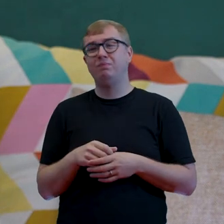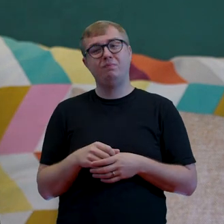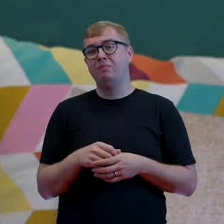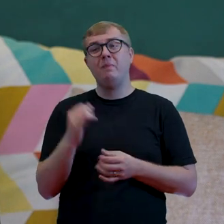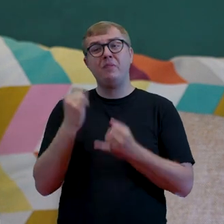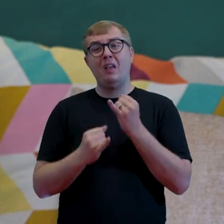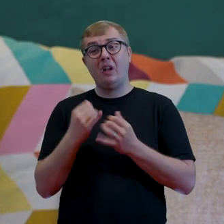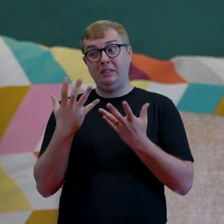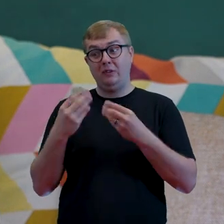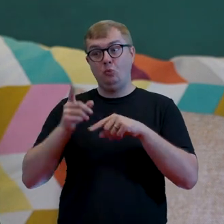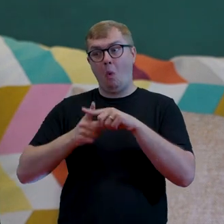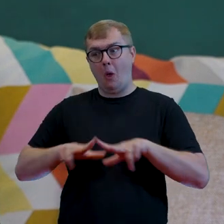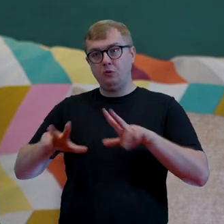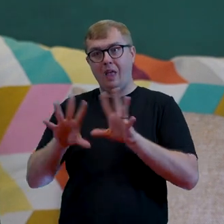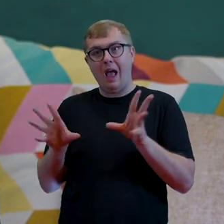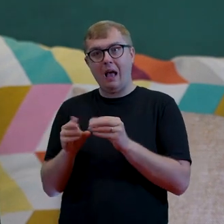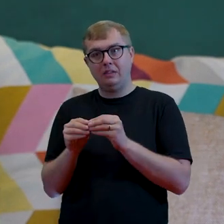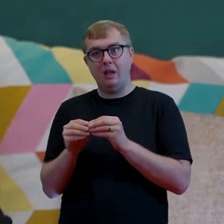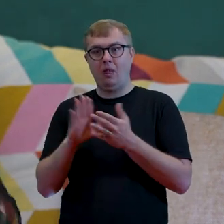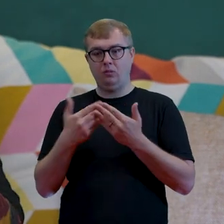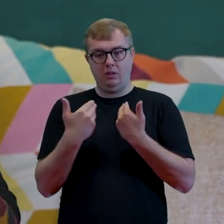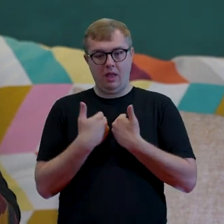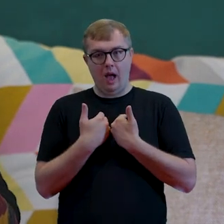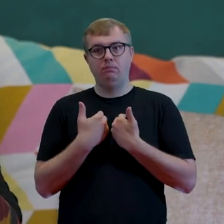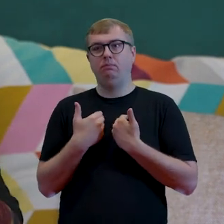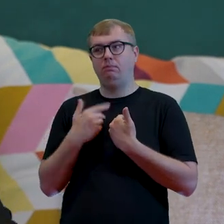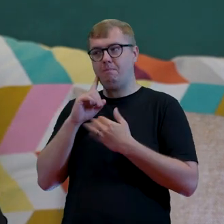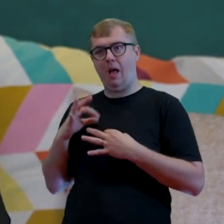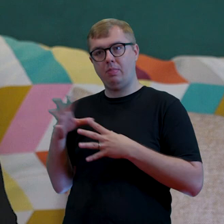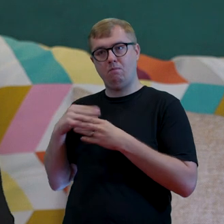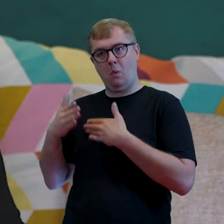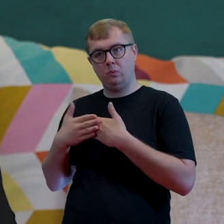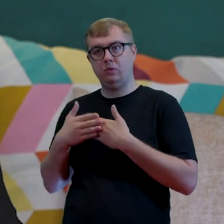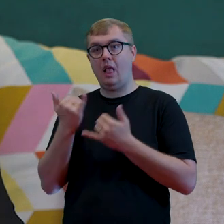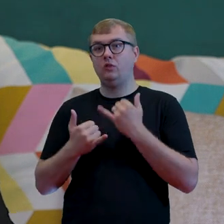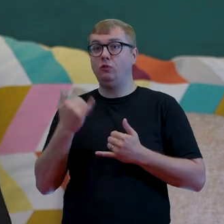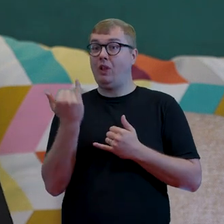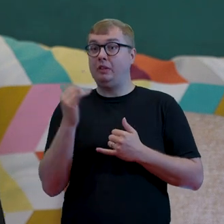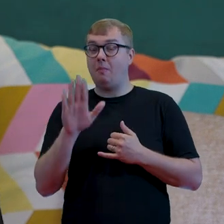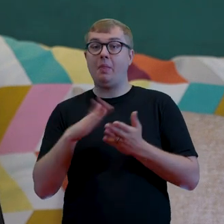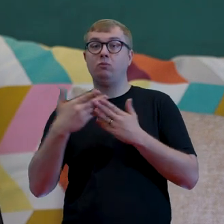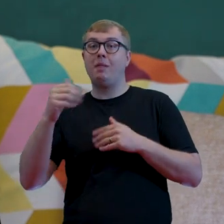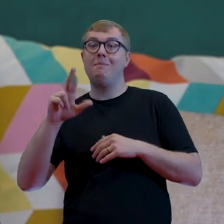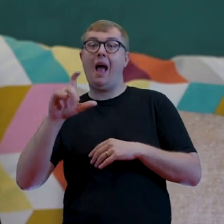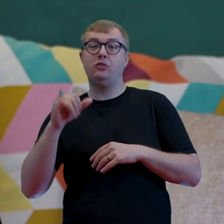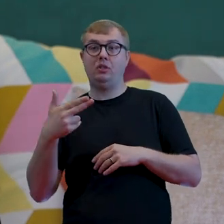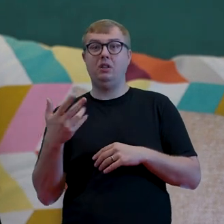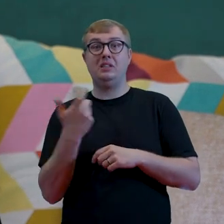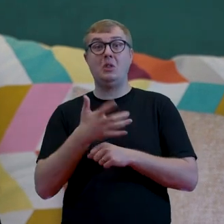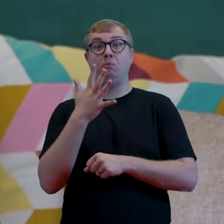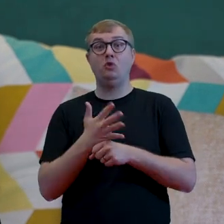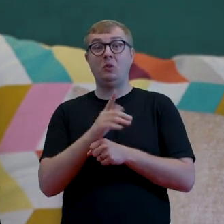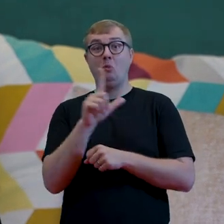jeżeli jeszcze chce pójść więcej członków rodziny czyli jest pani seniorka pan senior i jeszcze mają jakąś latoroś tak jak my Marcina